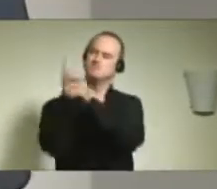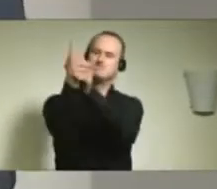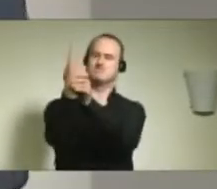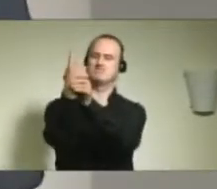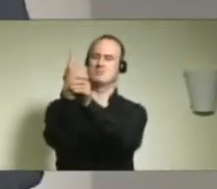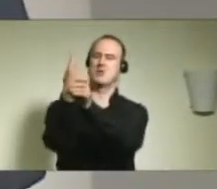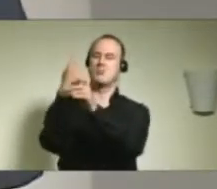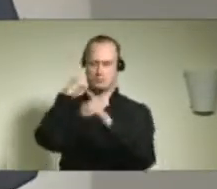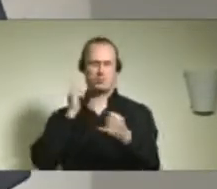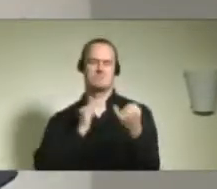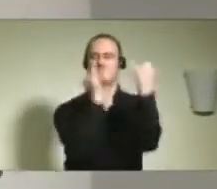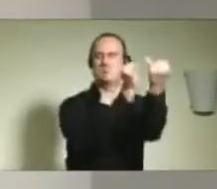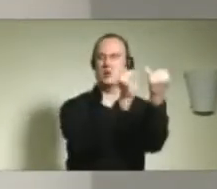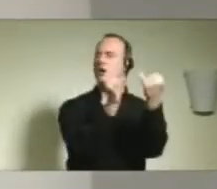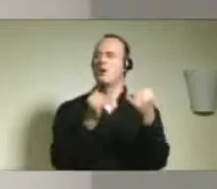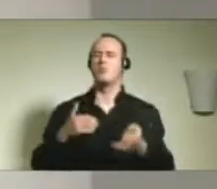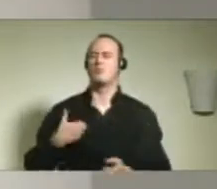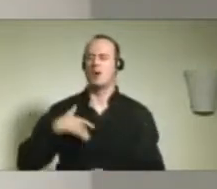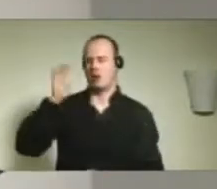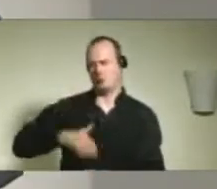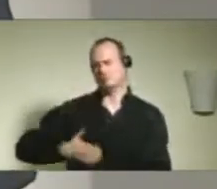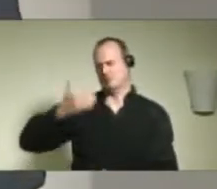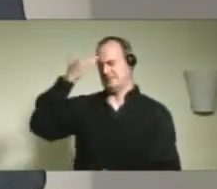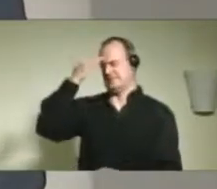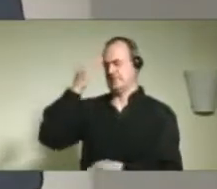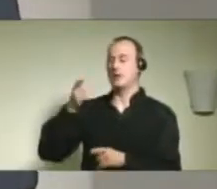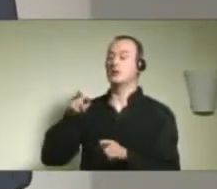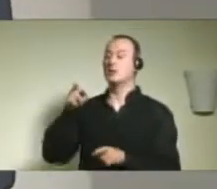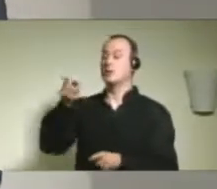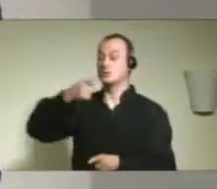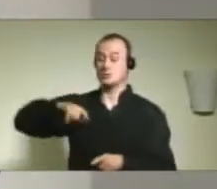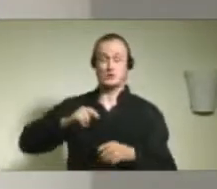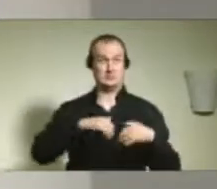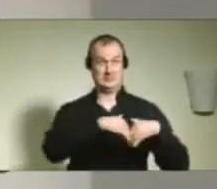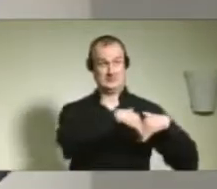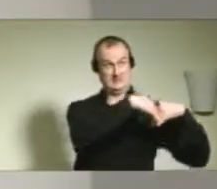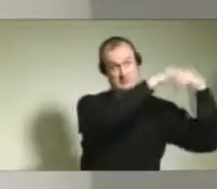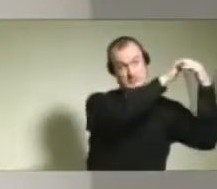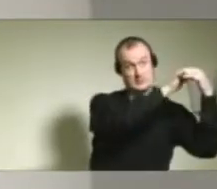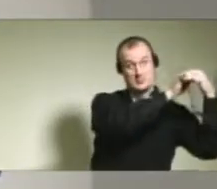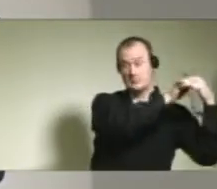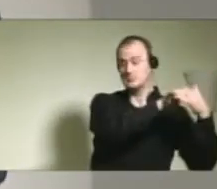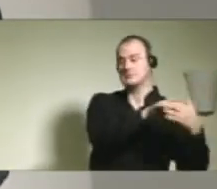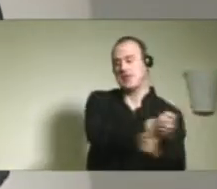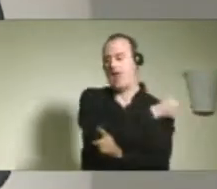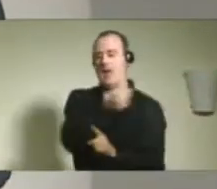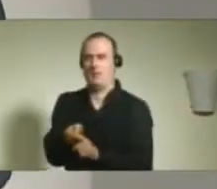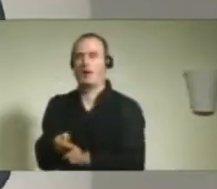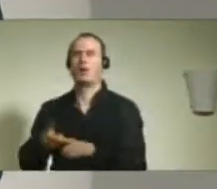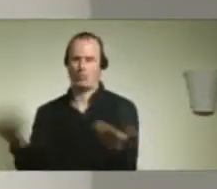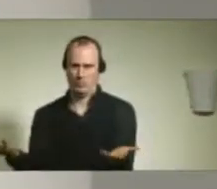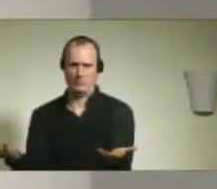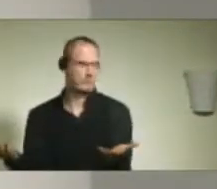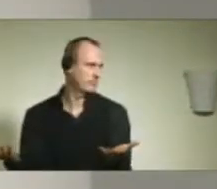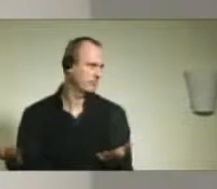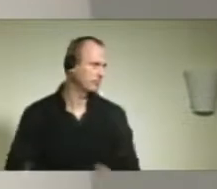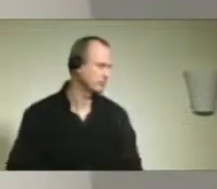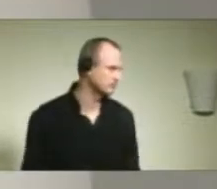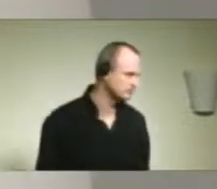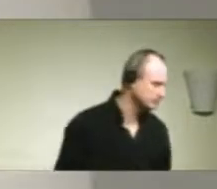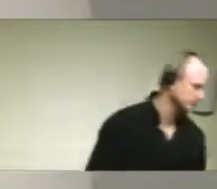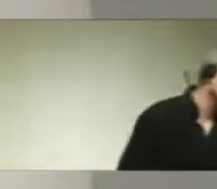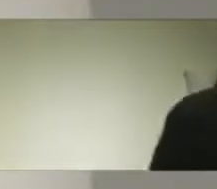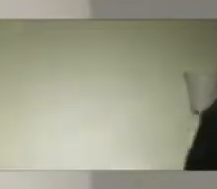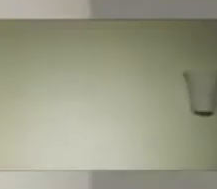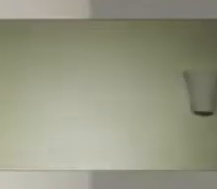ensemble parce qu'on comprend l'impact que ça va avoir. Et en même temps, on essaie de développer